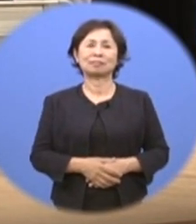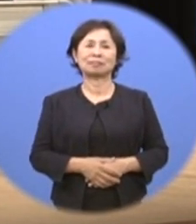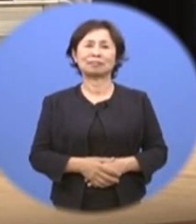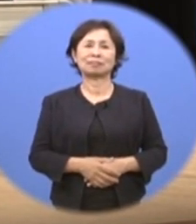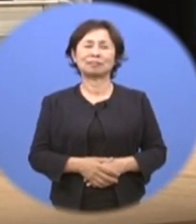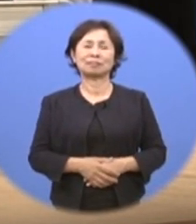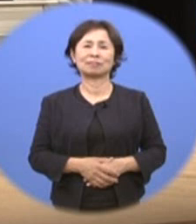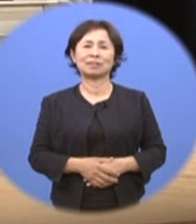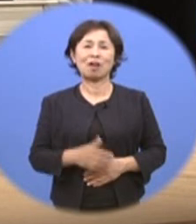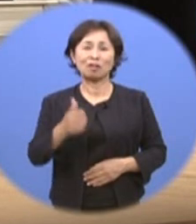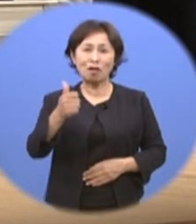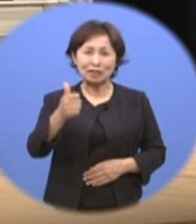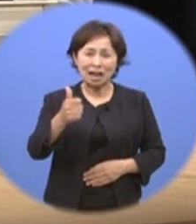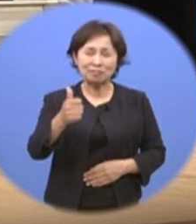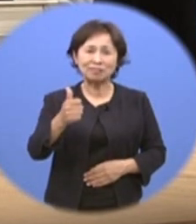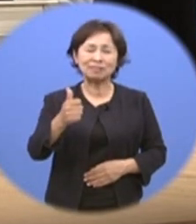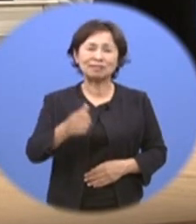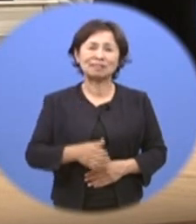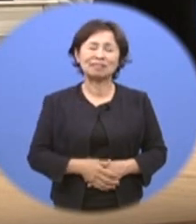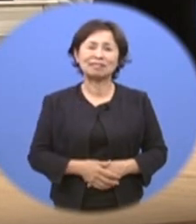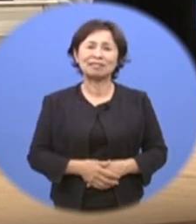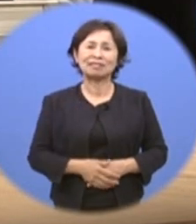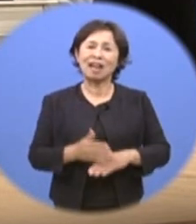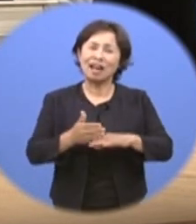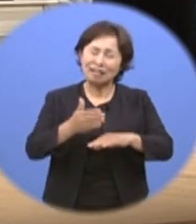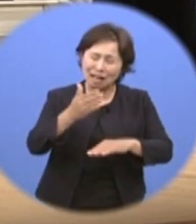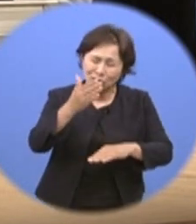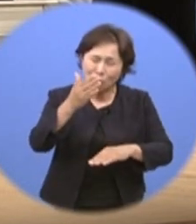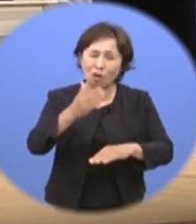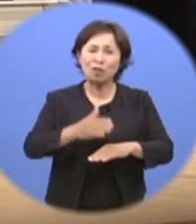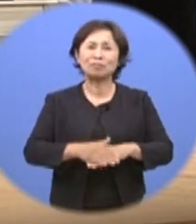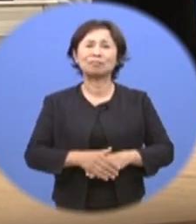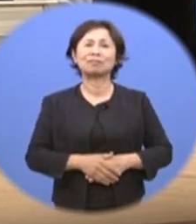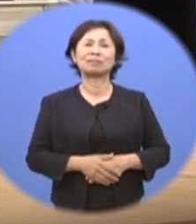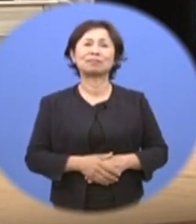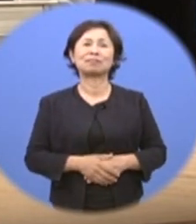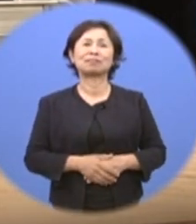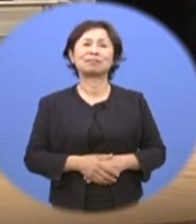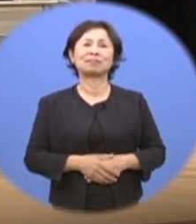お父ちゃん、ありがとう。